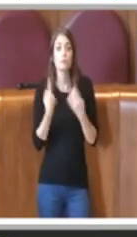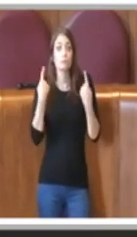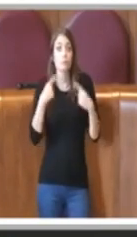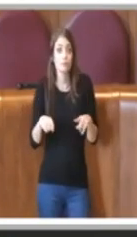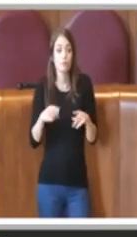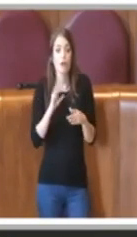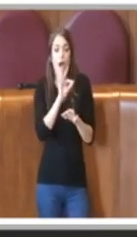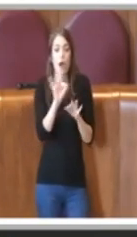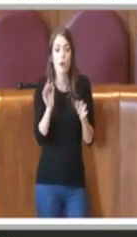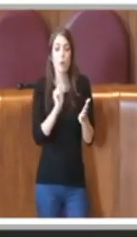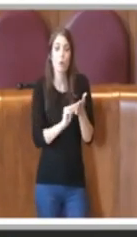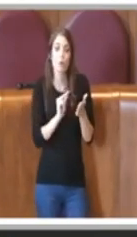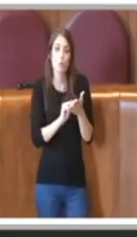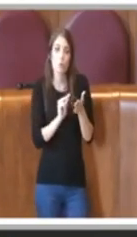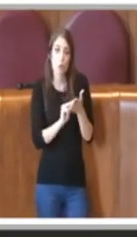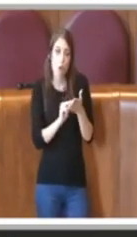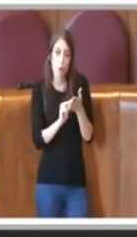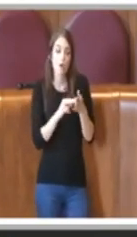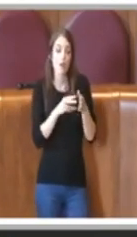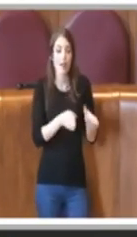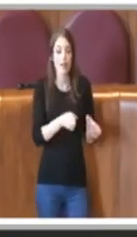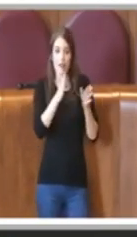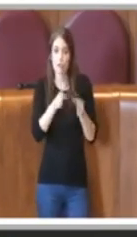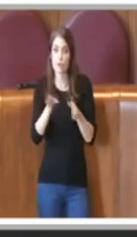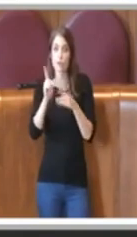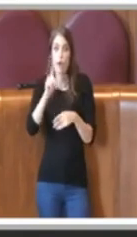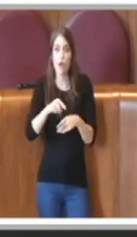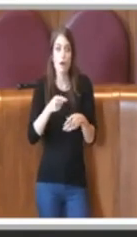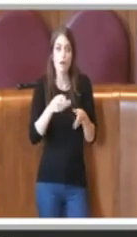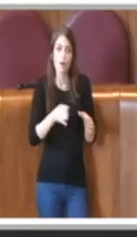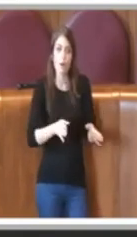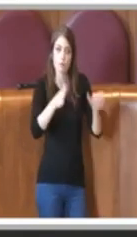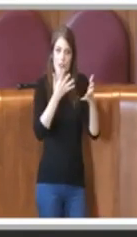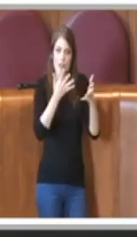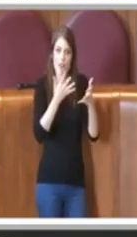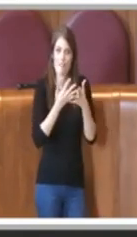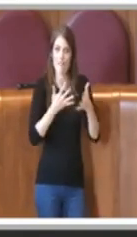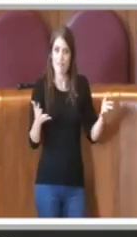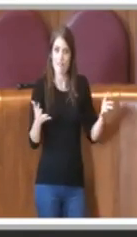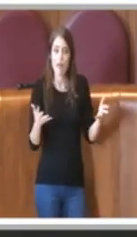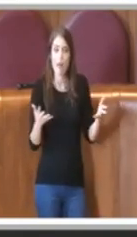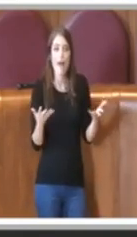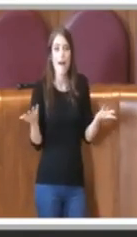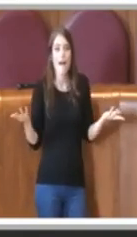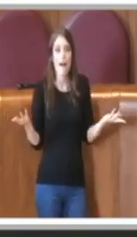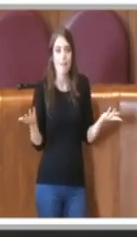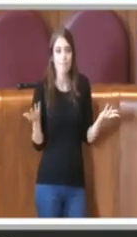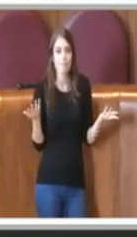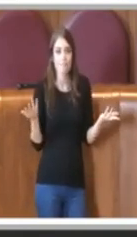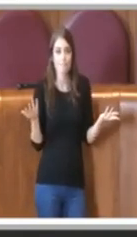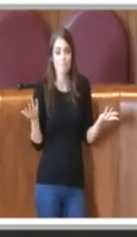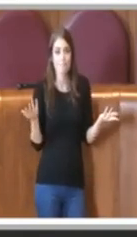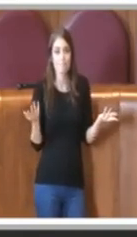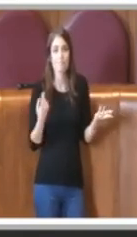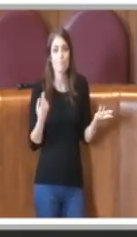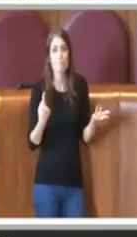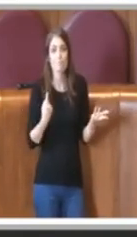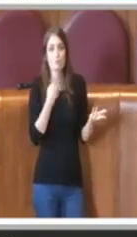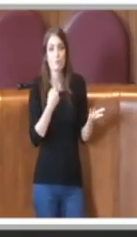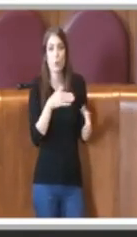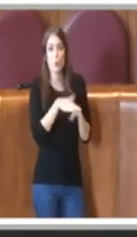delle scuole, quindi degli edifici anche di una certa consistenza, perdessero la loro